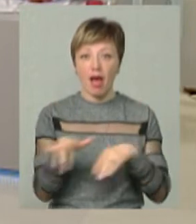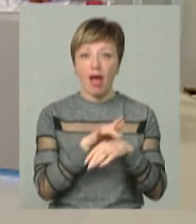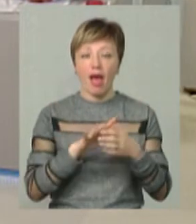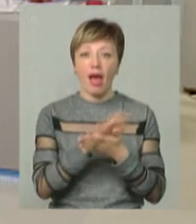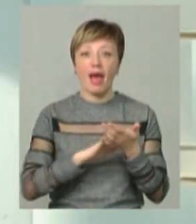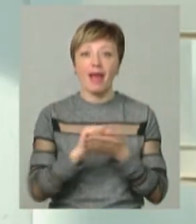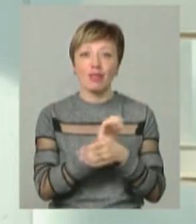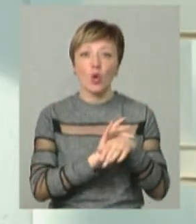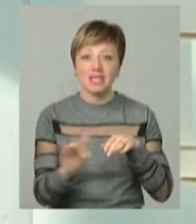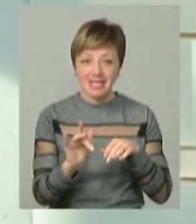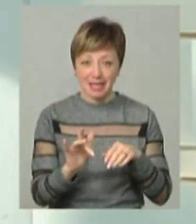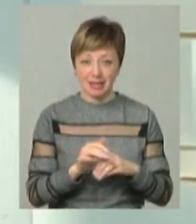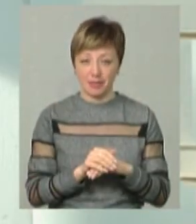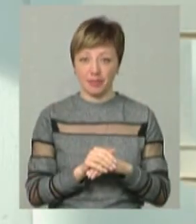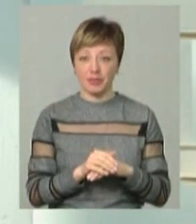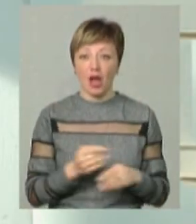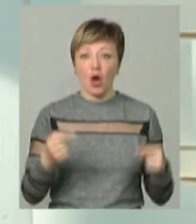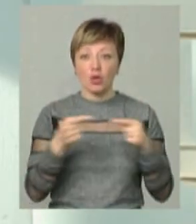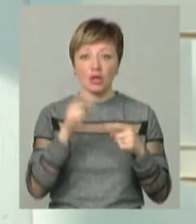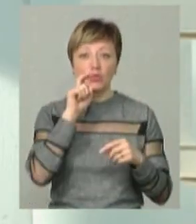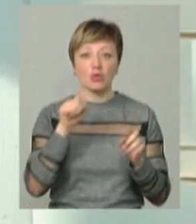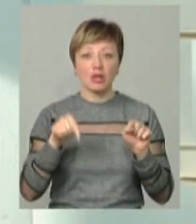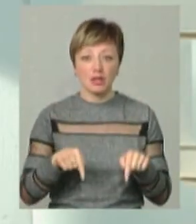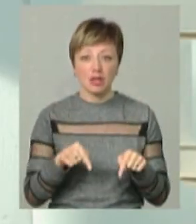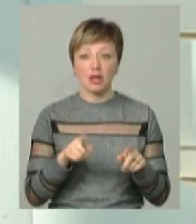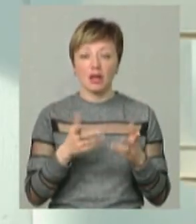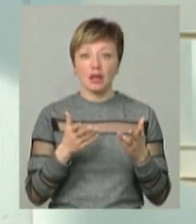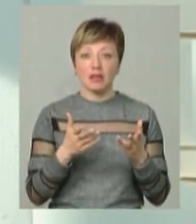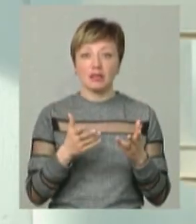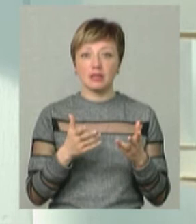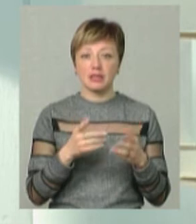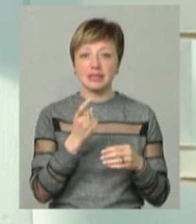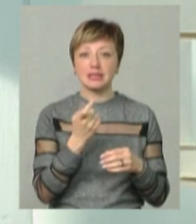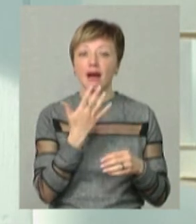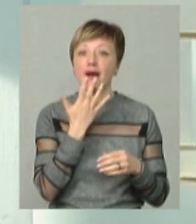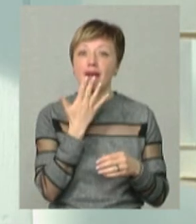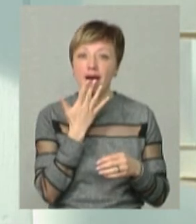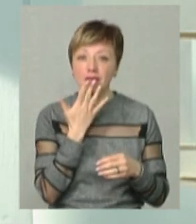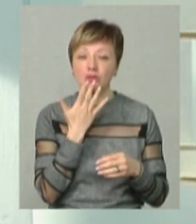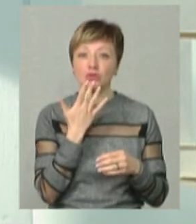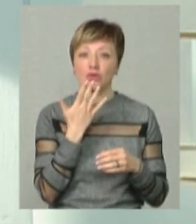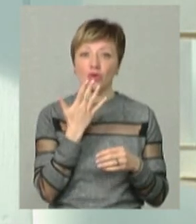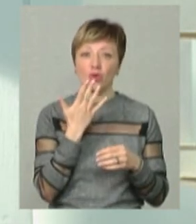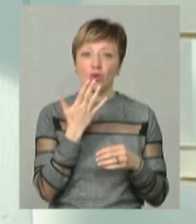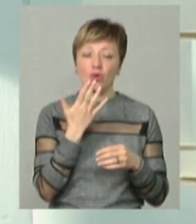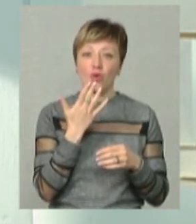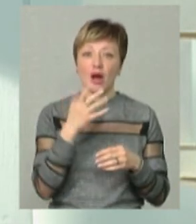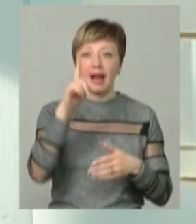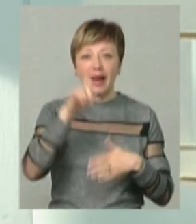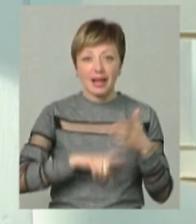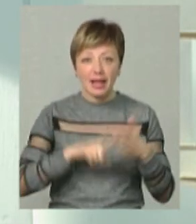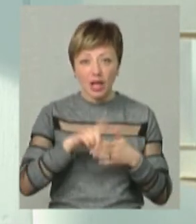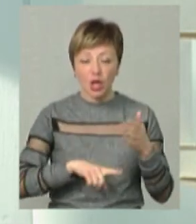Тобто переслідується, ну конкретно в Україні маю на увазі, переслідується за расовою, етнічною,